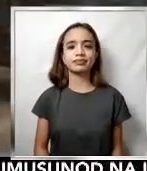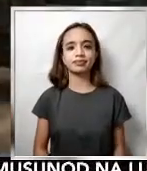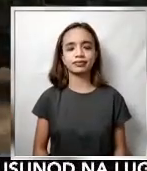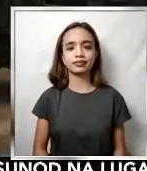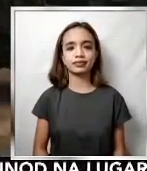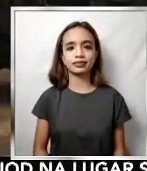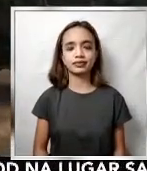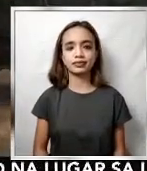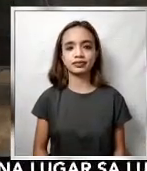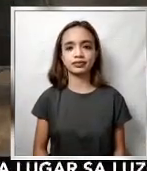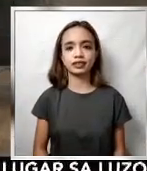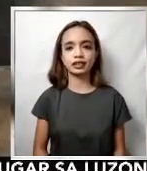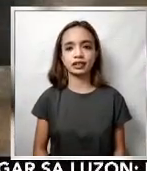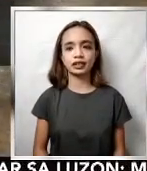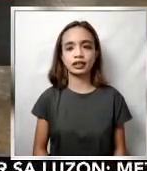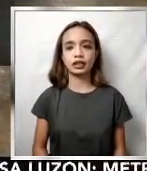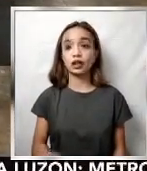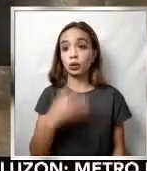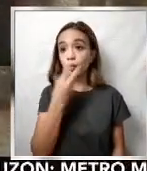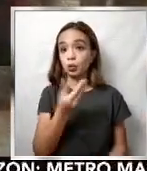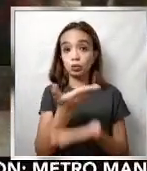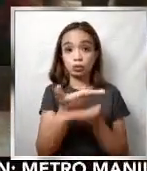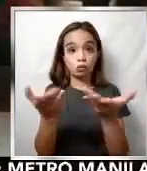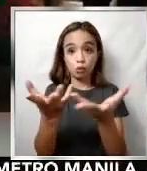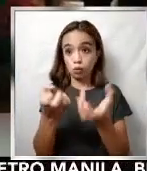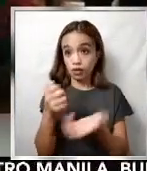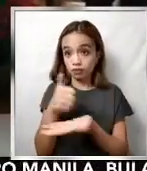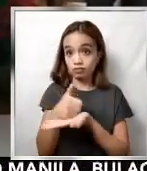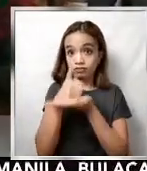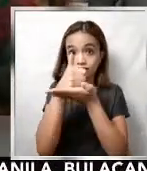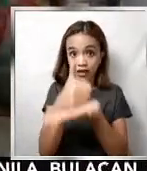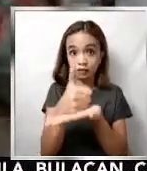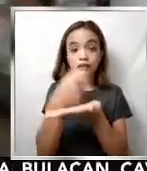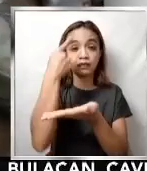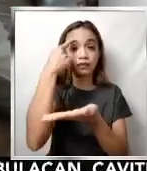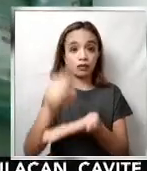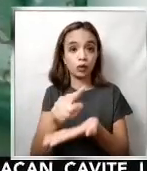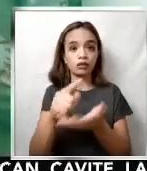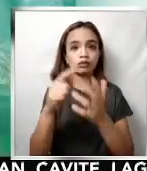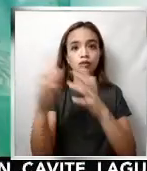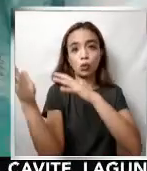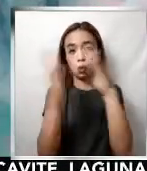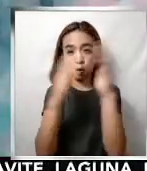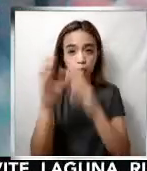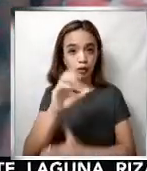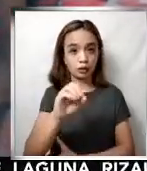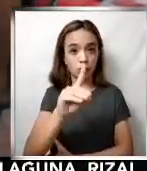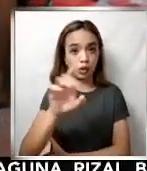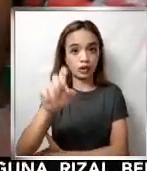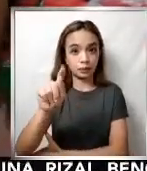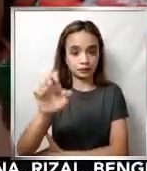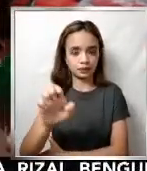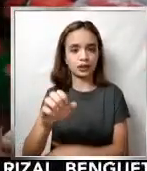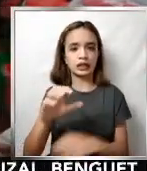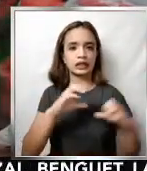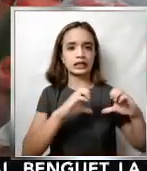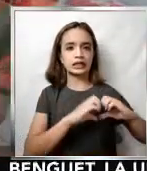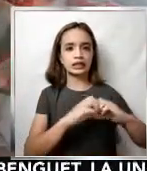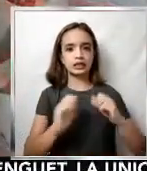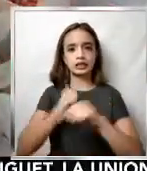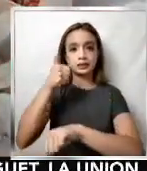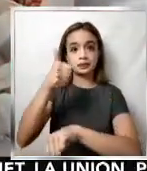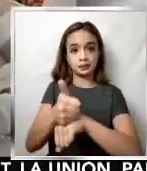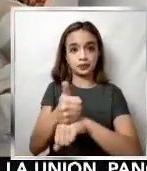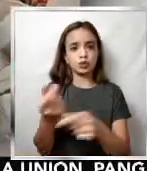Sa lahat ng gustong magpaabot ng tulong para sa bagyong Odette, ang GMA Kapuso Foundation ay mamamahagi ng